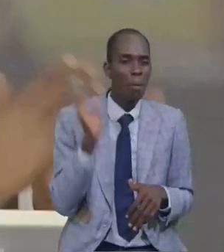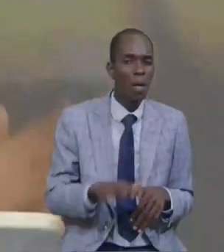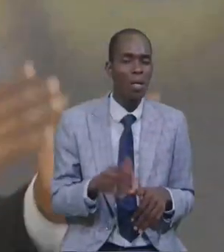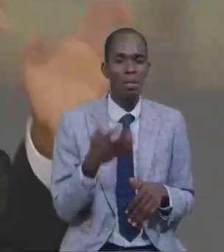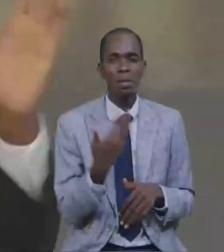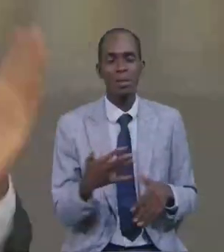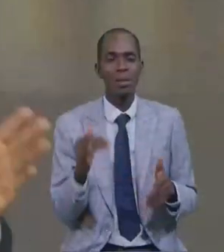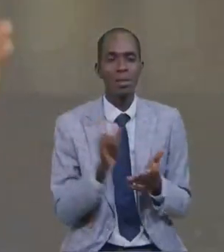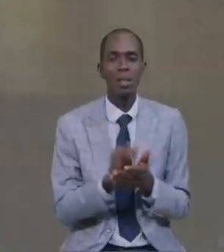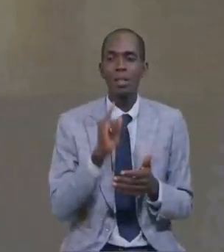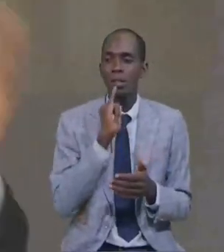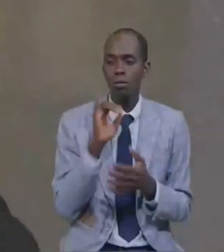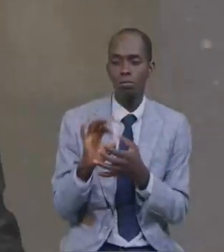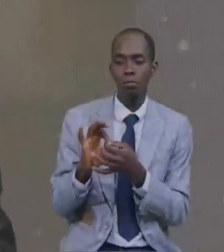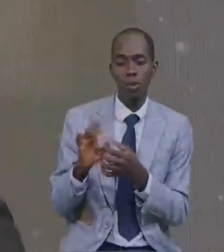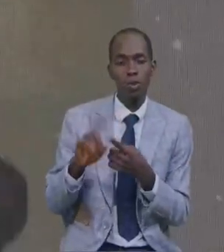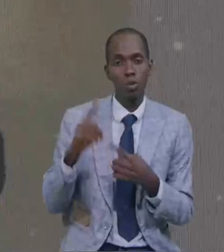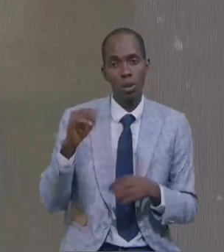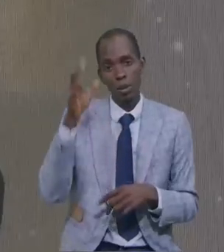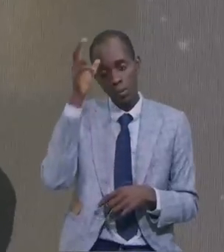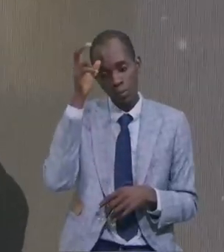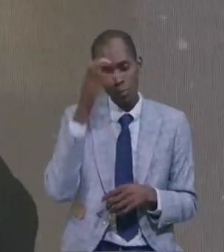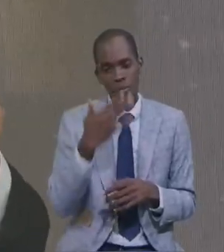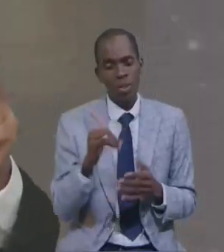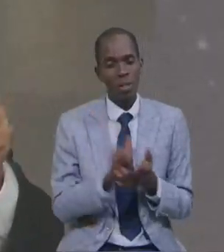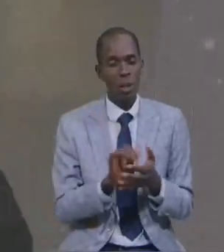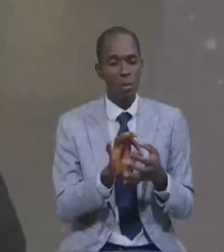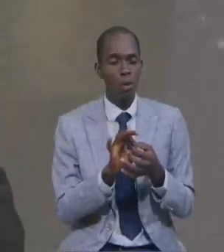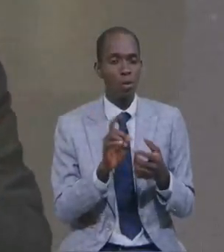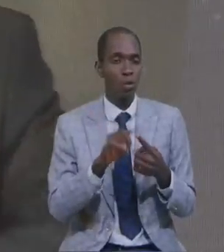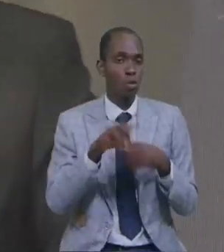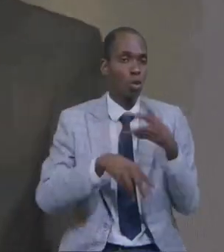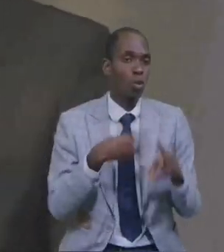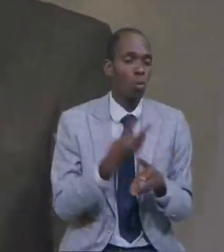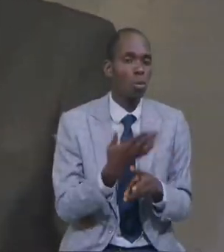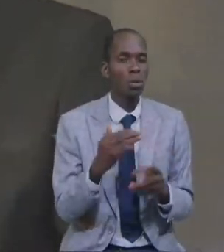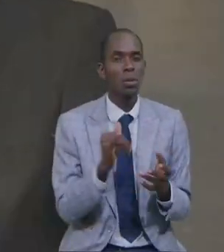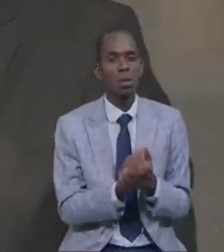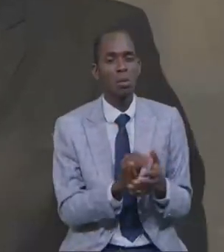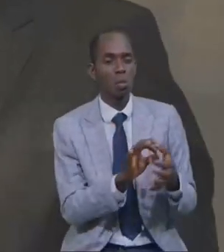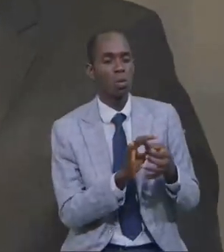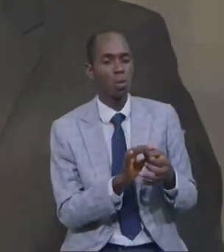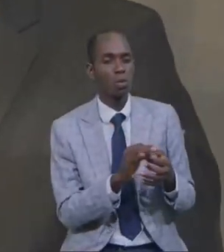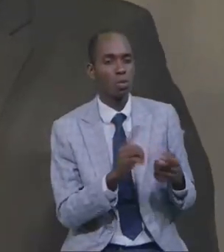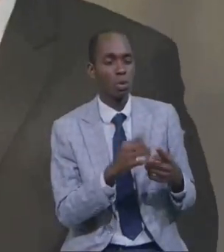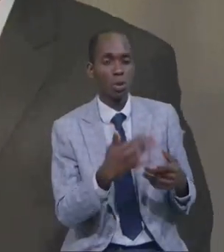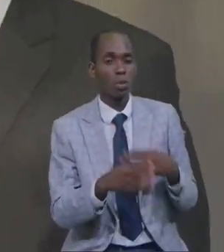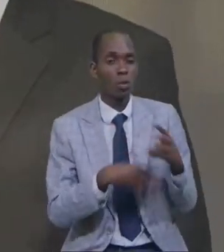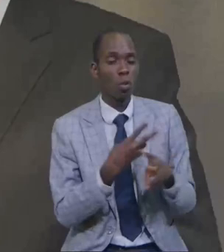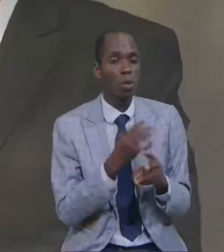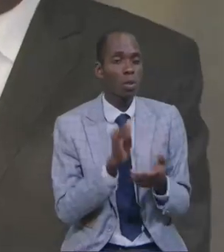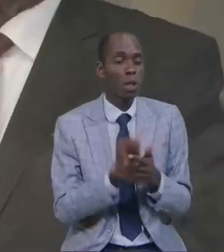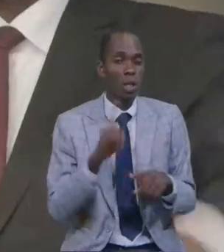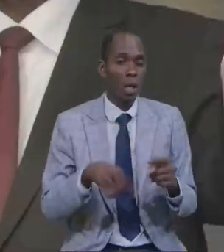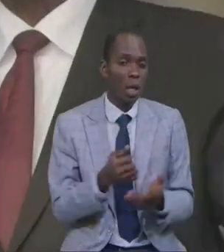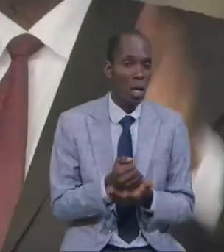vous aideront pas dans votre marche pour le ciel. Le salut vous dit que les